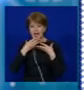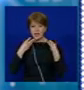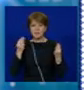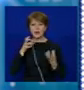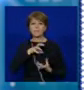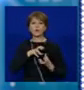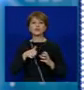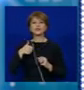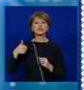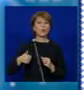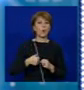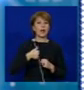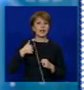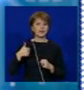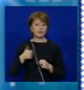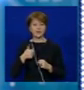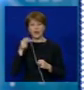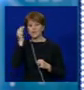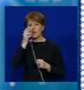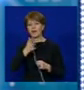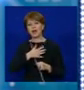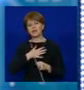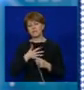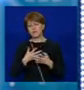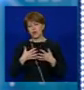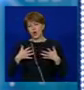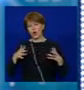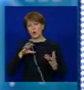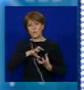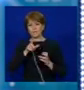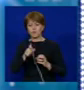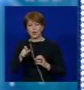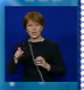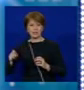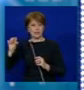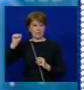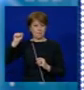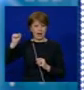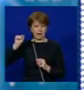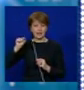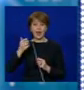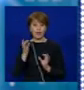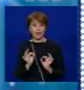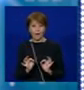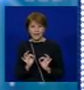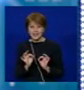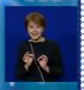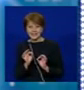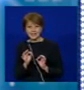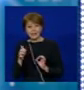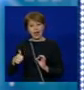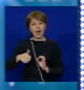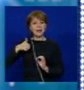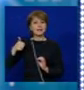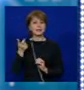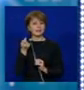в България, защото в България има много политици, много политически партии, но истински политически лидери твърде малко. Защото в